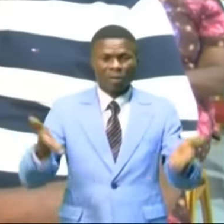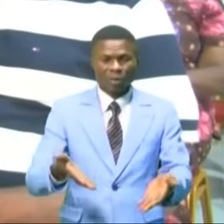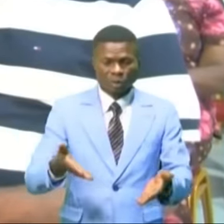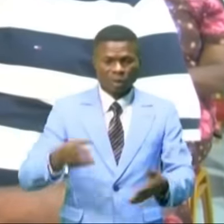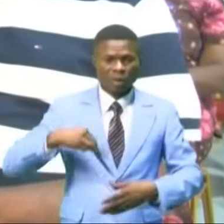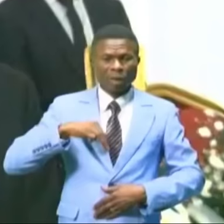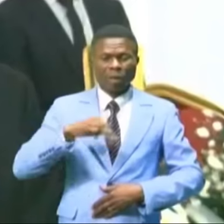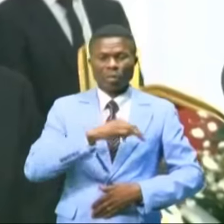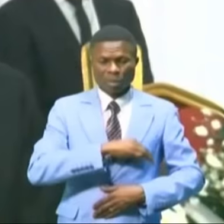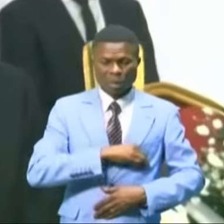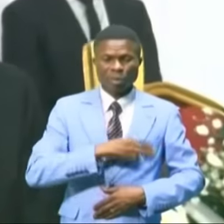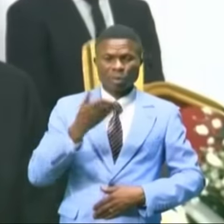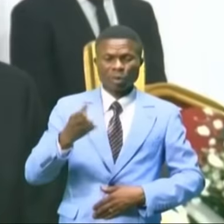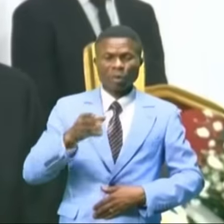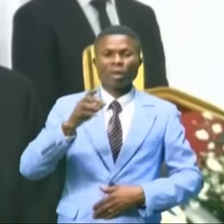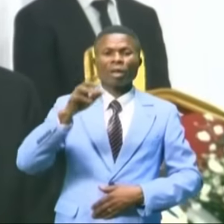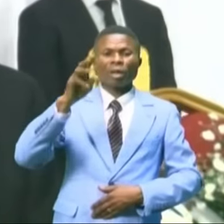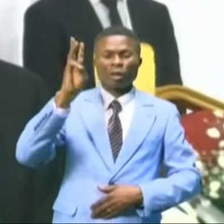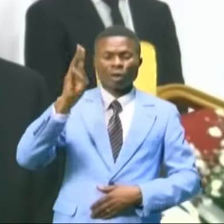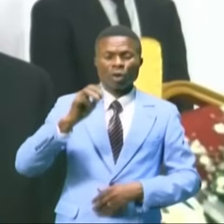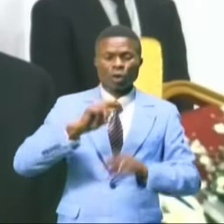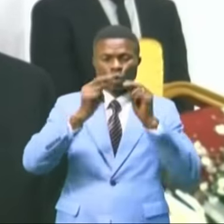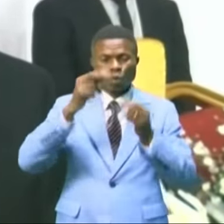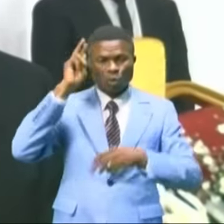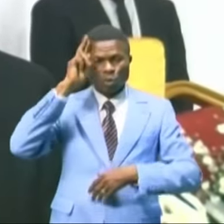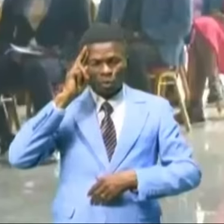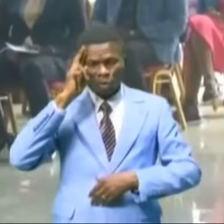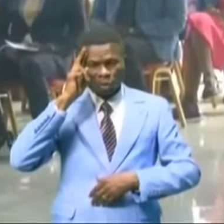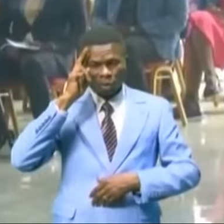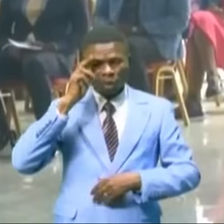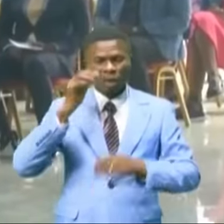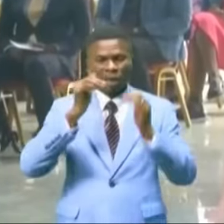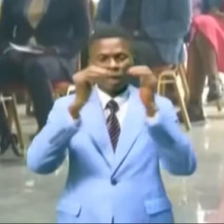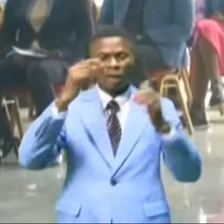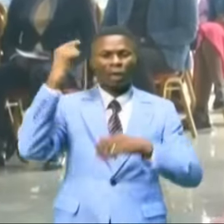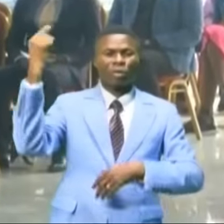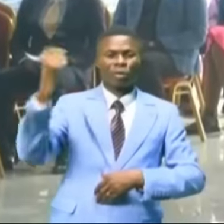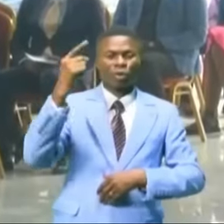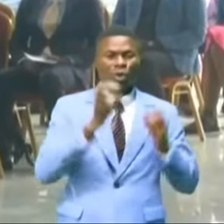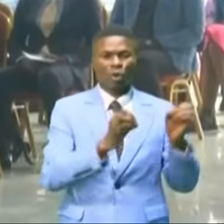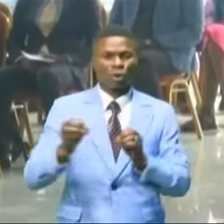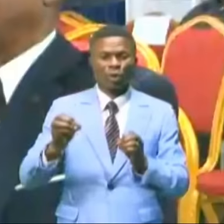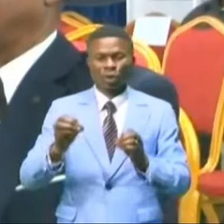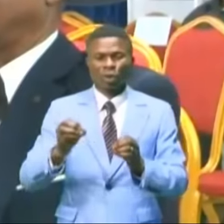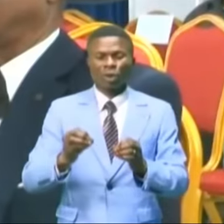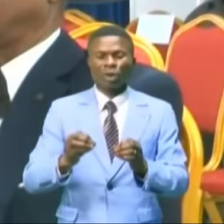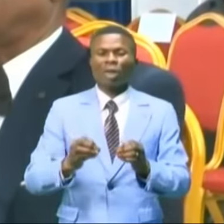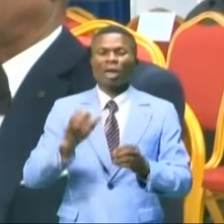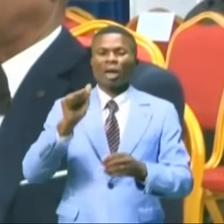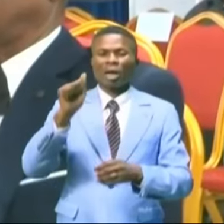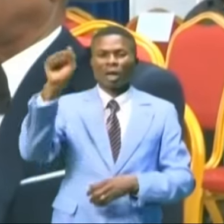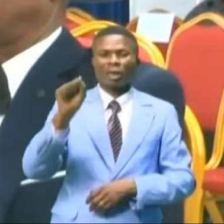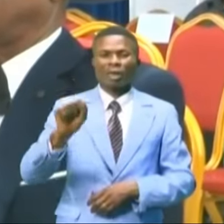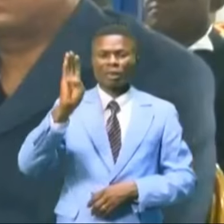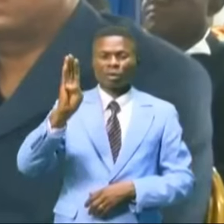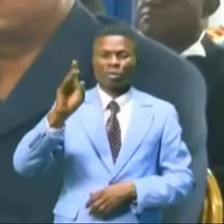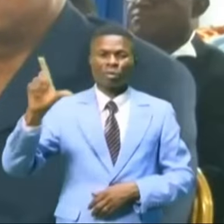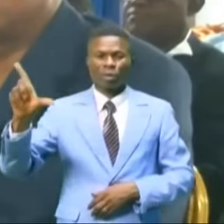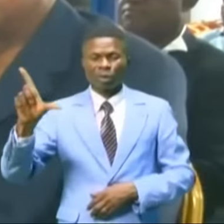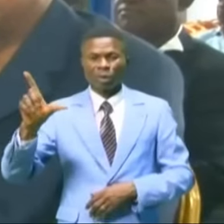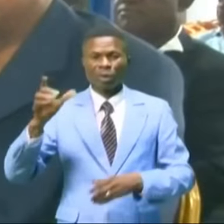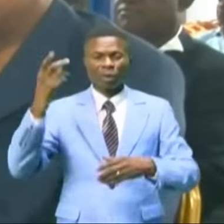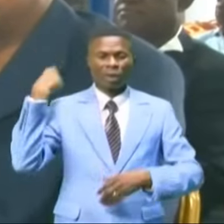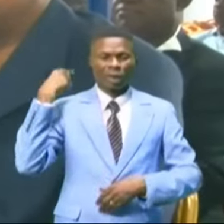du GREPEN, groupe des réflexions, paix et équilibre mondial, une organisation sans but lucratif, chrétienne, les